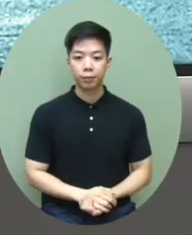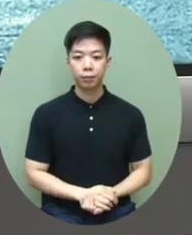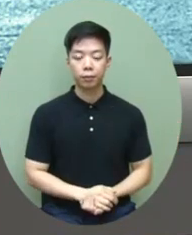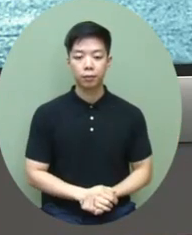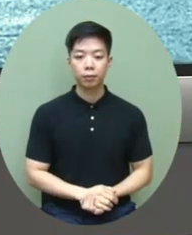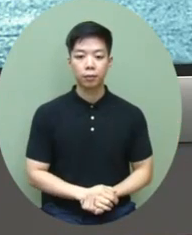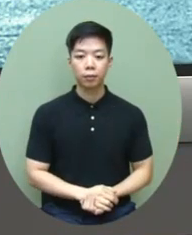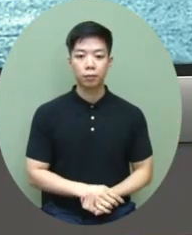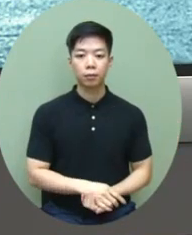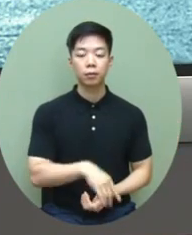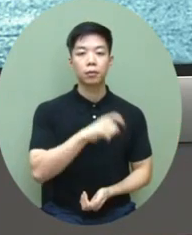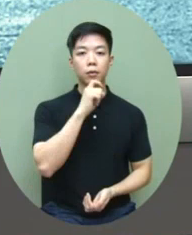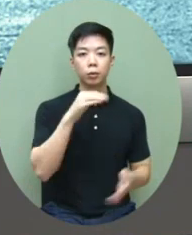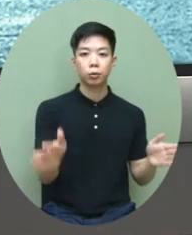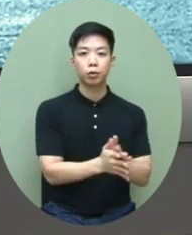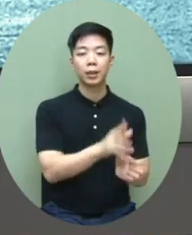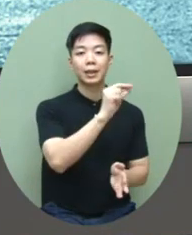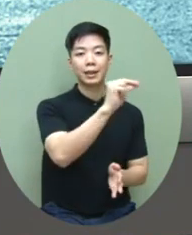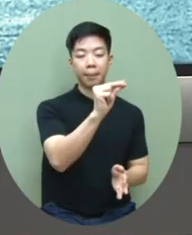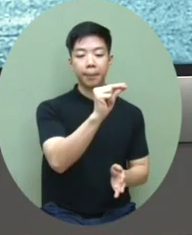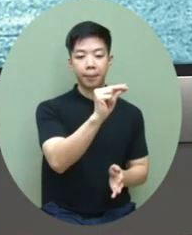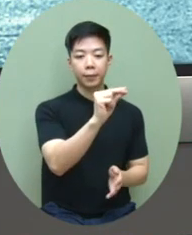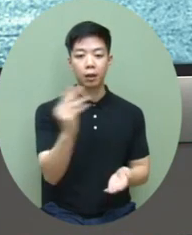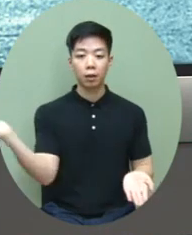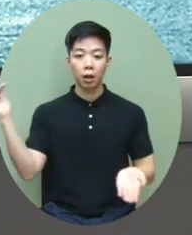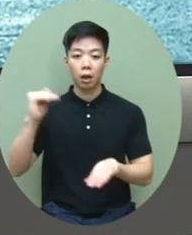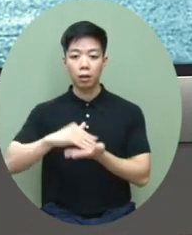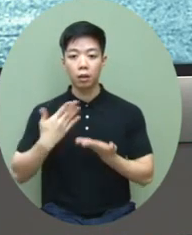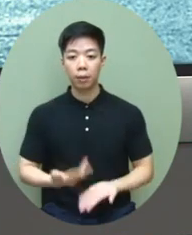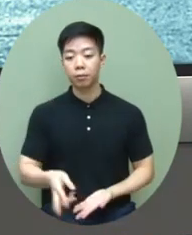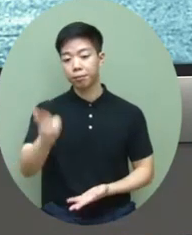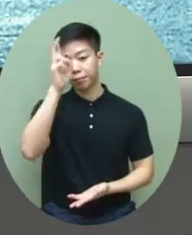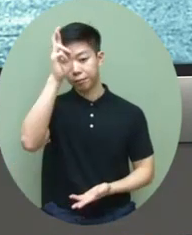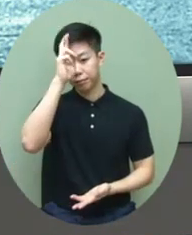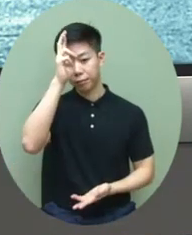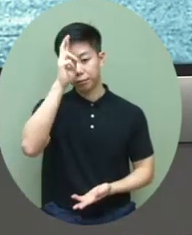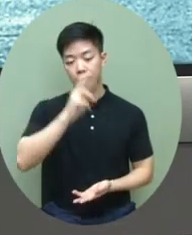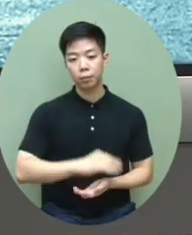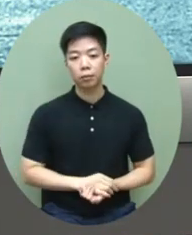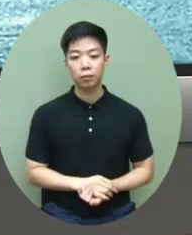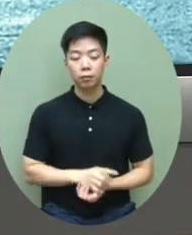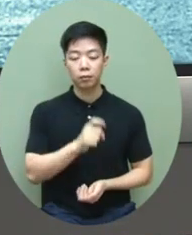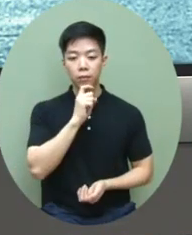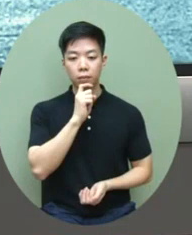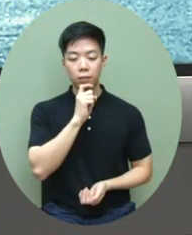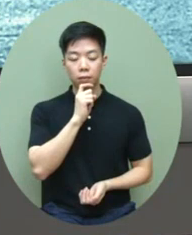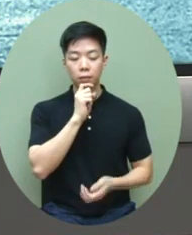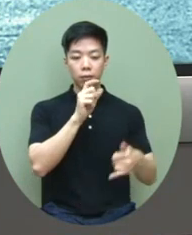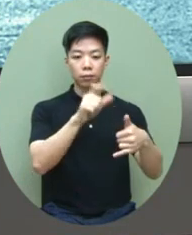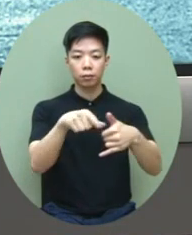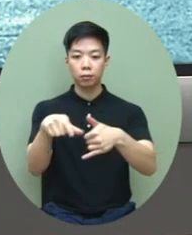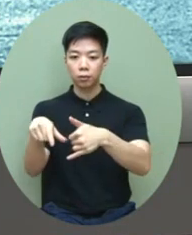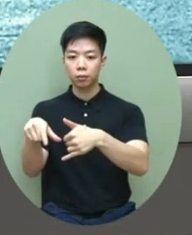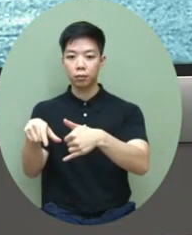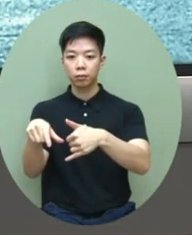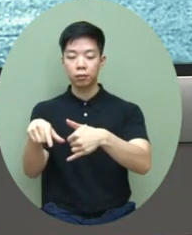係即係確診啦。藥疾咁，但係直至到今日中午12點咧，就有47名感染